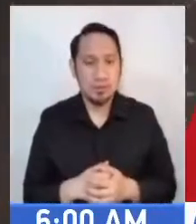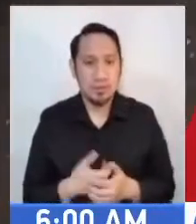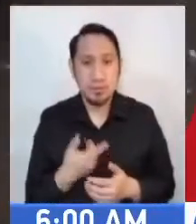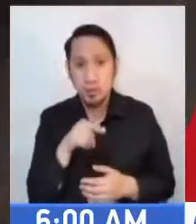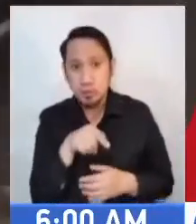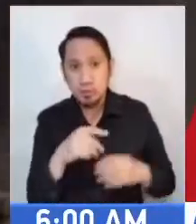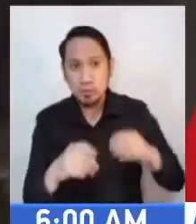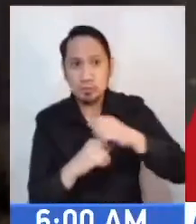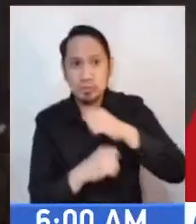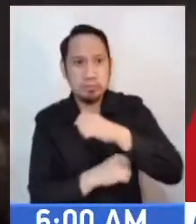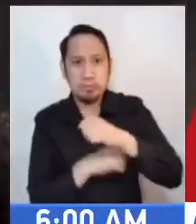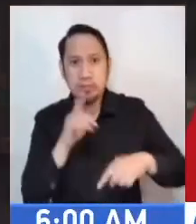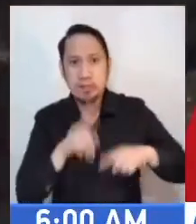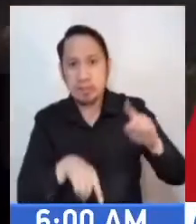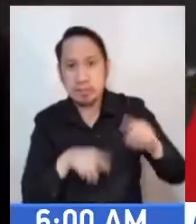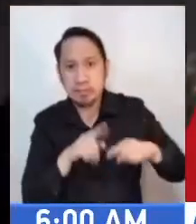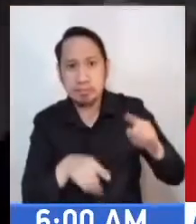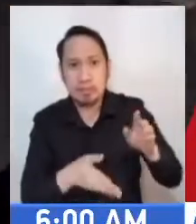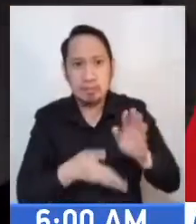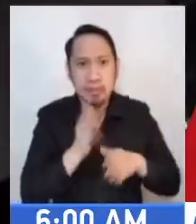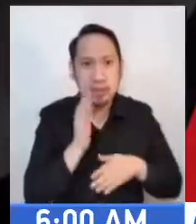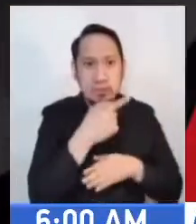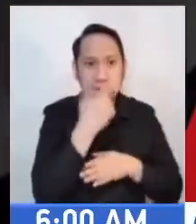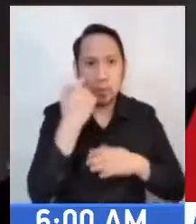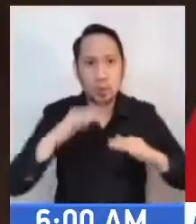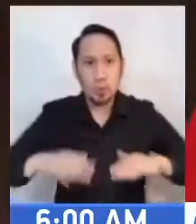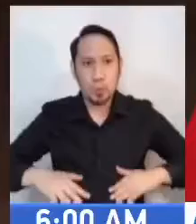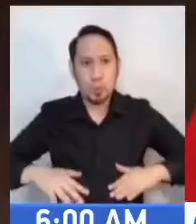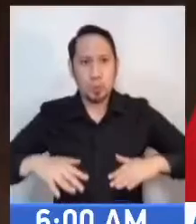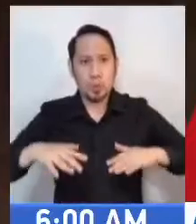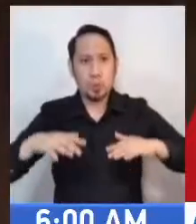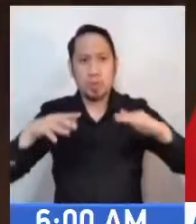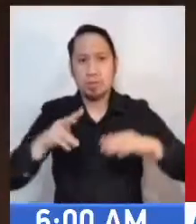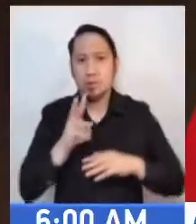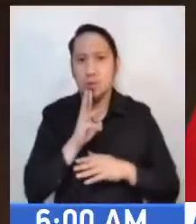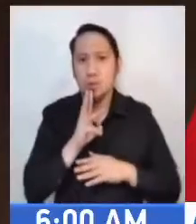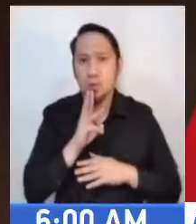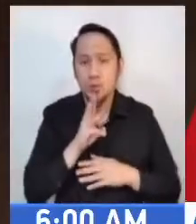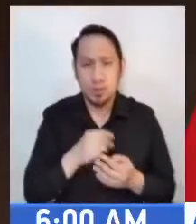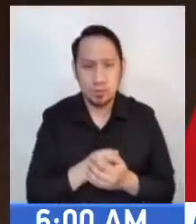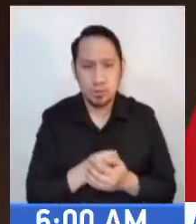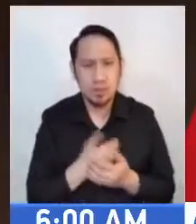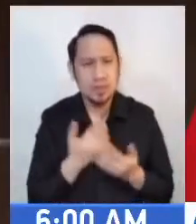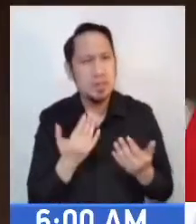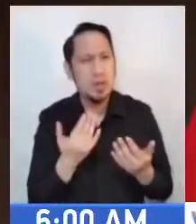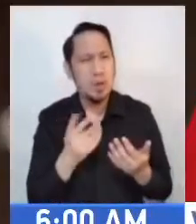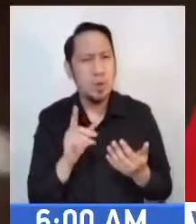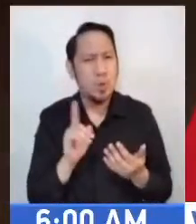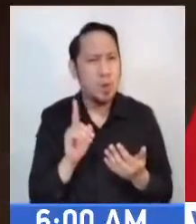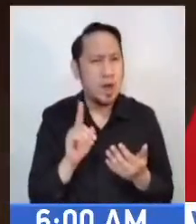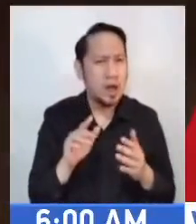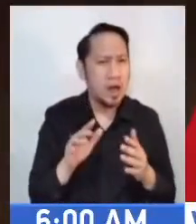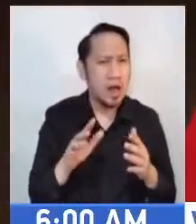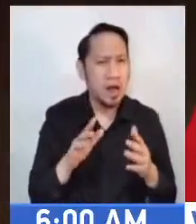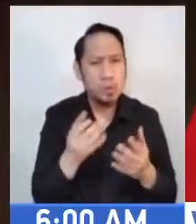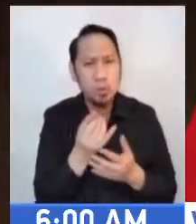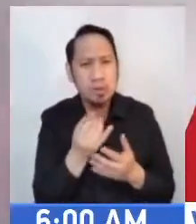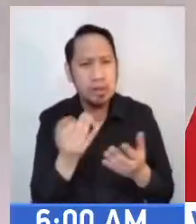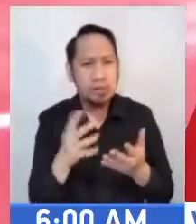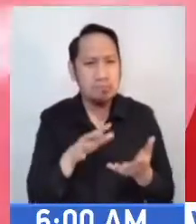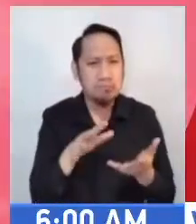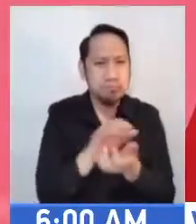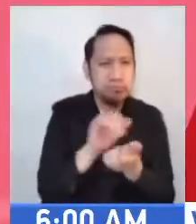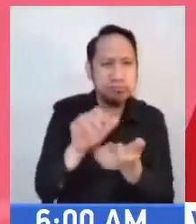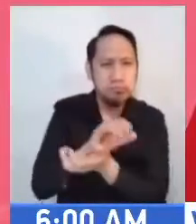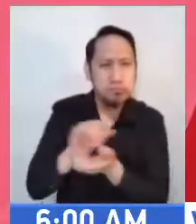at Puti Bridge dahil inabot na ito ng tubig. Inaalam pa ng otoridad ang lawak ng pinsala ng baha.